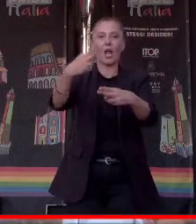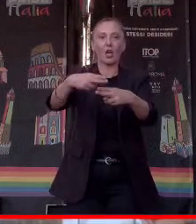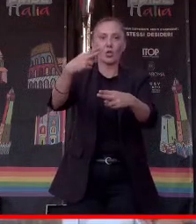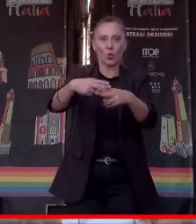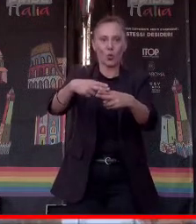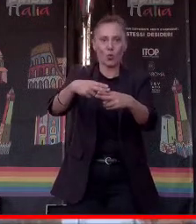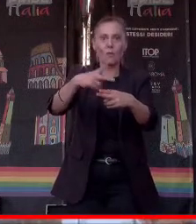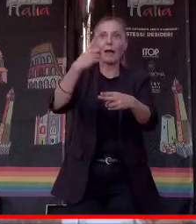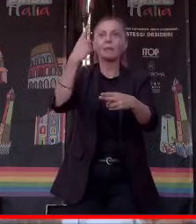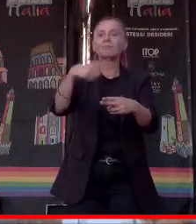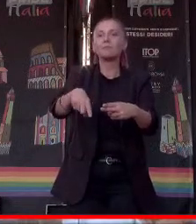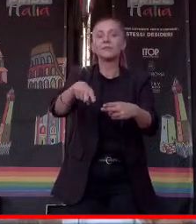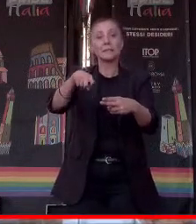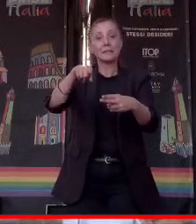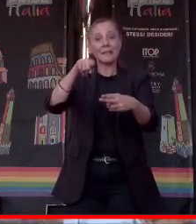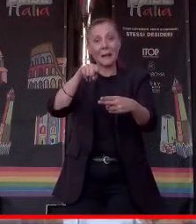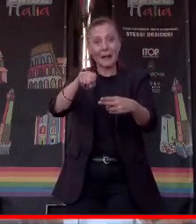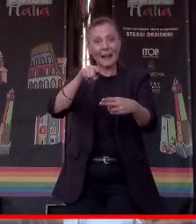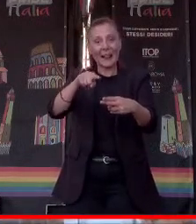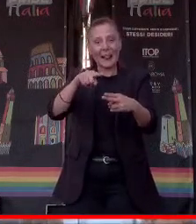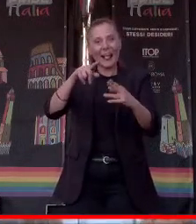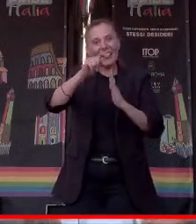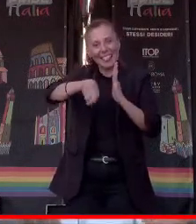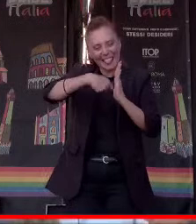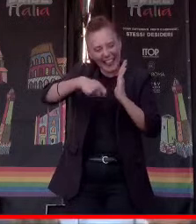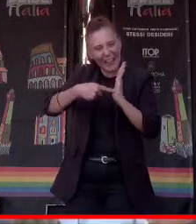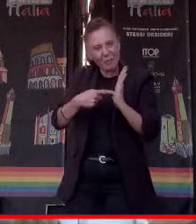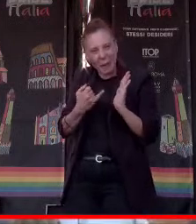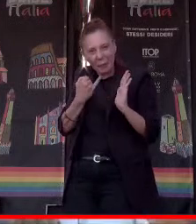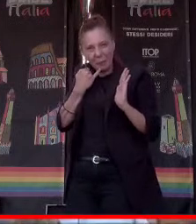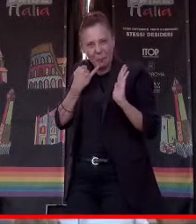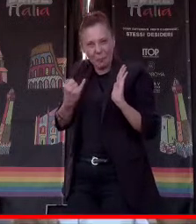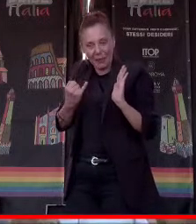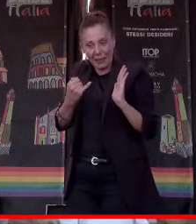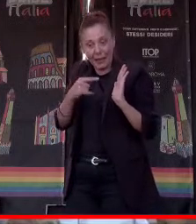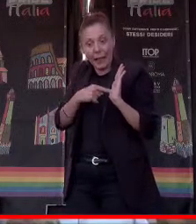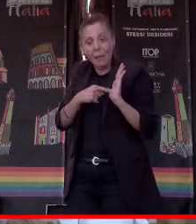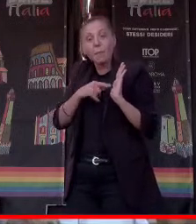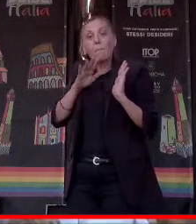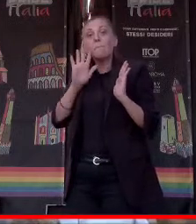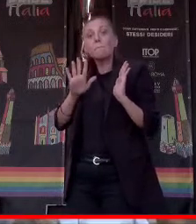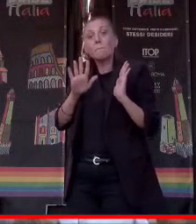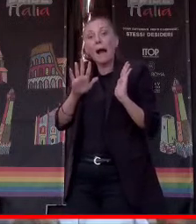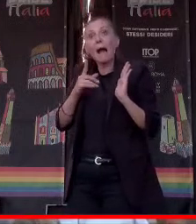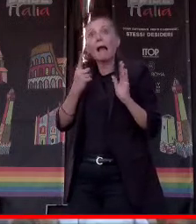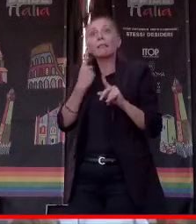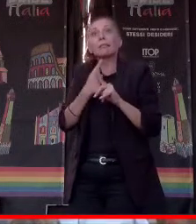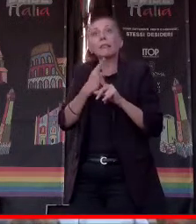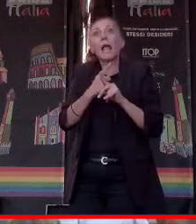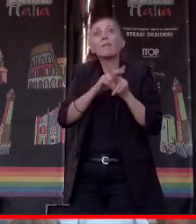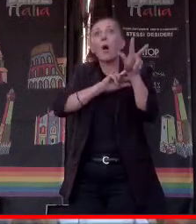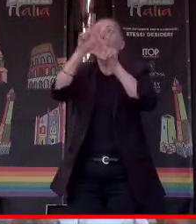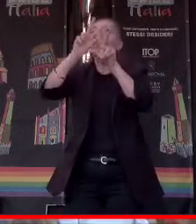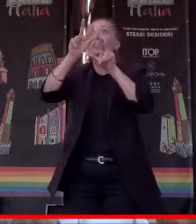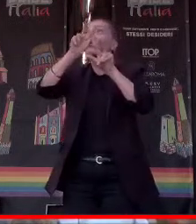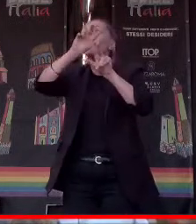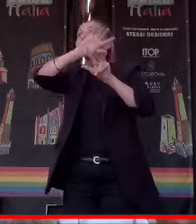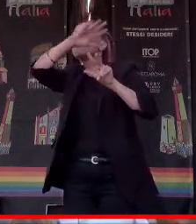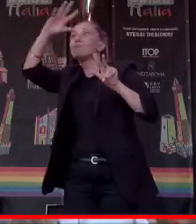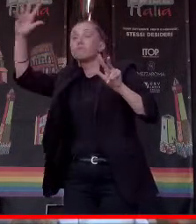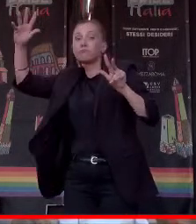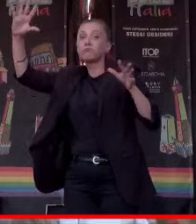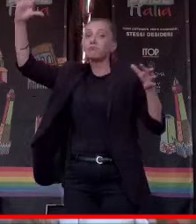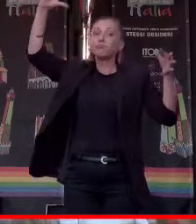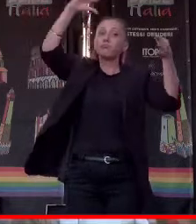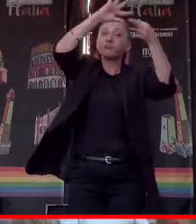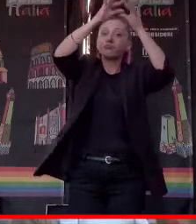per mettere a verifica quella piccola delibera che abbiamo fatto noi, che è una delibera che si deve sposare con quella degli altri municipi, perché è chiaro che serve anche